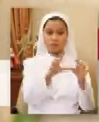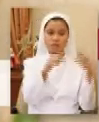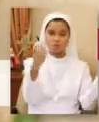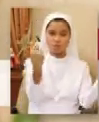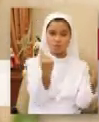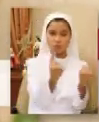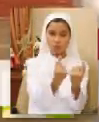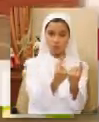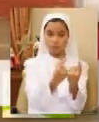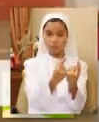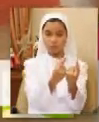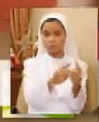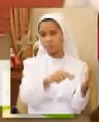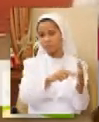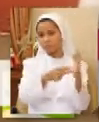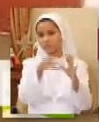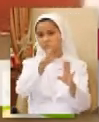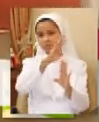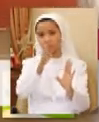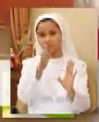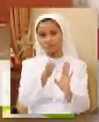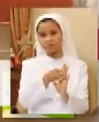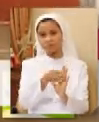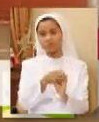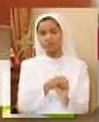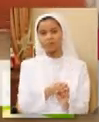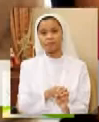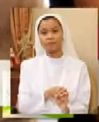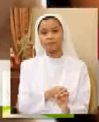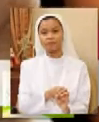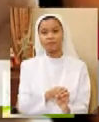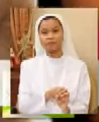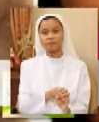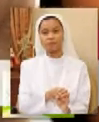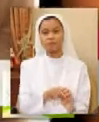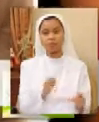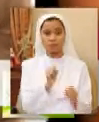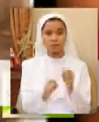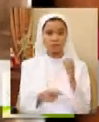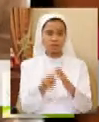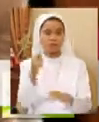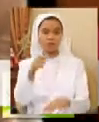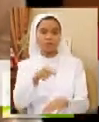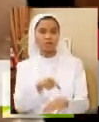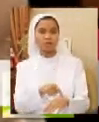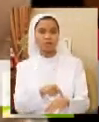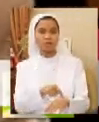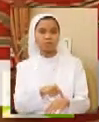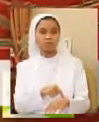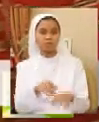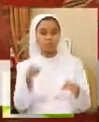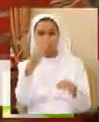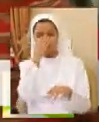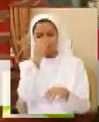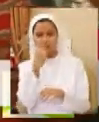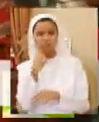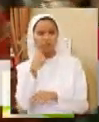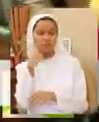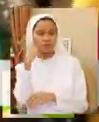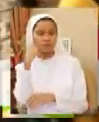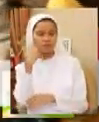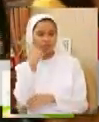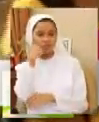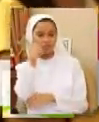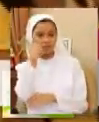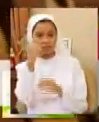of belonging. Yes. Mahalaga yan. Kaya bihira pa lang yung mga deaf na pumupunta sa amin na mahihiya sa amin. Mahihiya